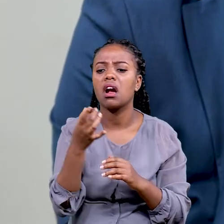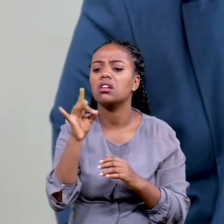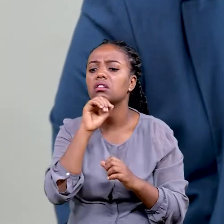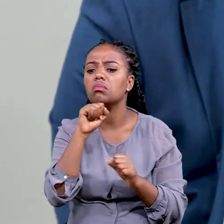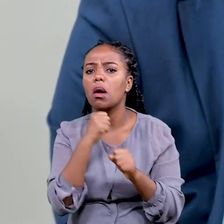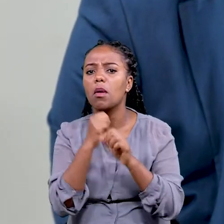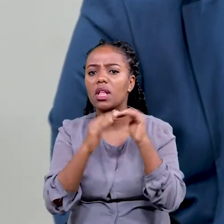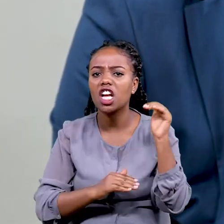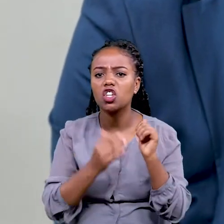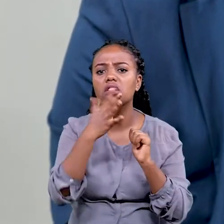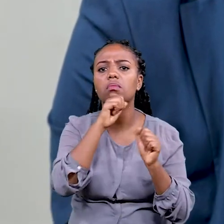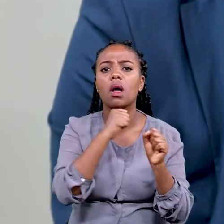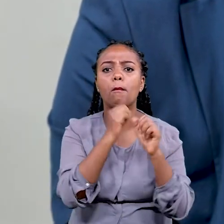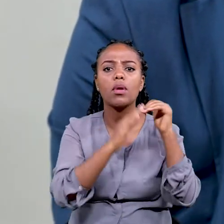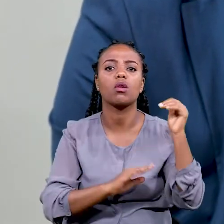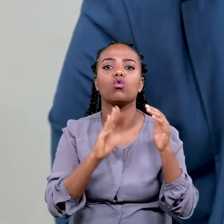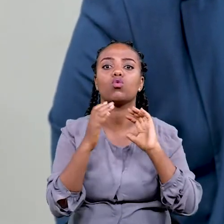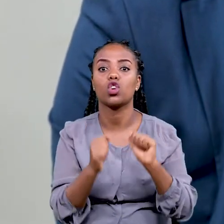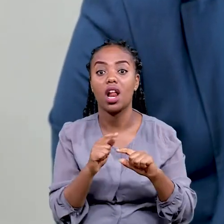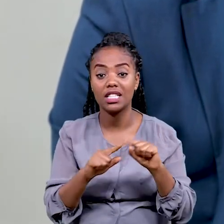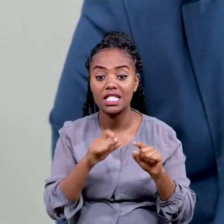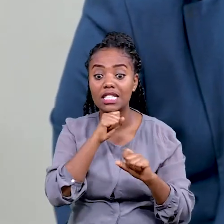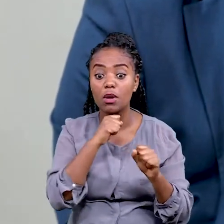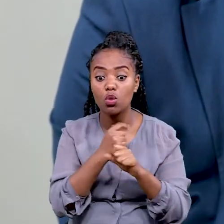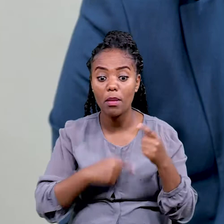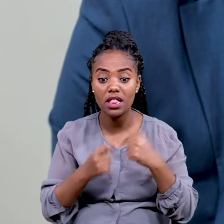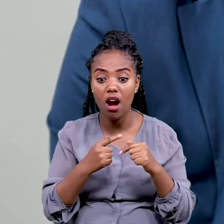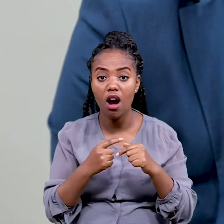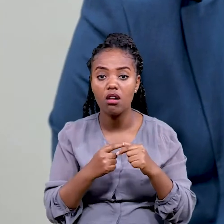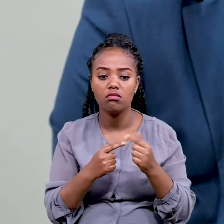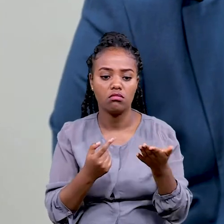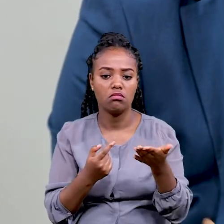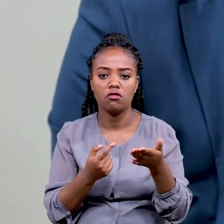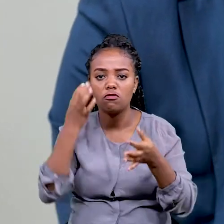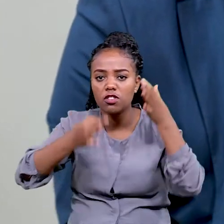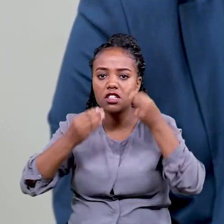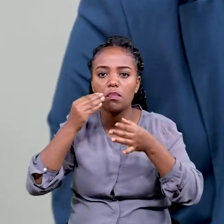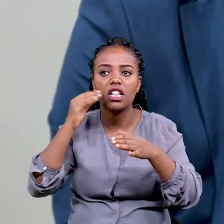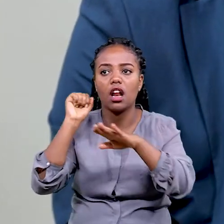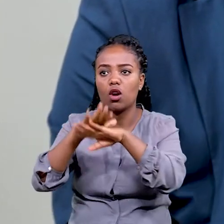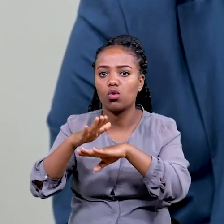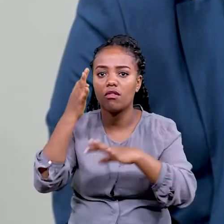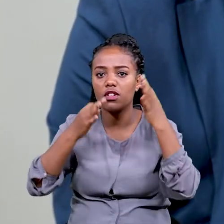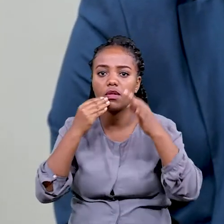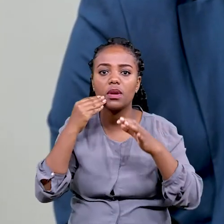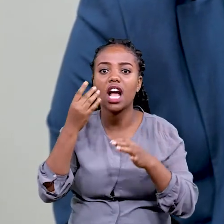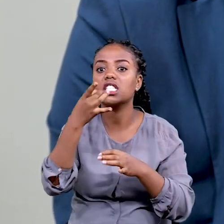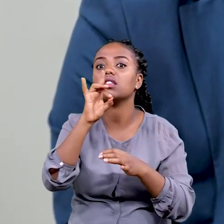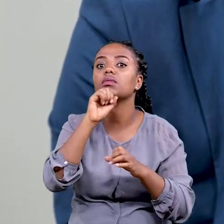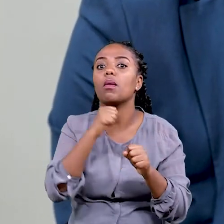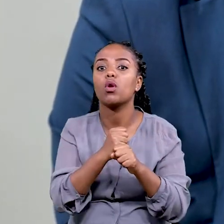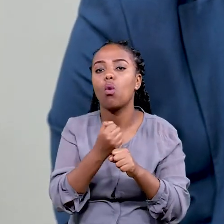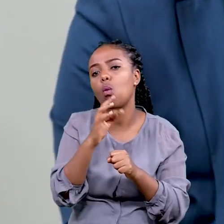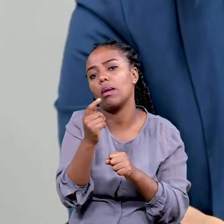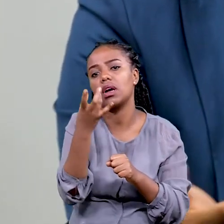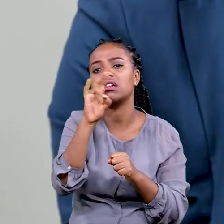ከ18 በታችም ከ15 በታችም ሊሆኑ ይችላሉ። እና እድሜያቸው ሲመጣ ማረሚያ ቤቶች ይቸግራሉ። ፍርድ ቤት ይልካቸዋል። 18 ተብሎ